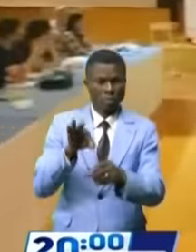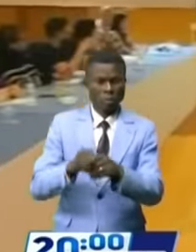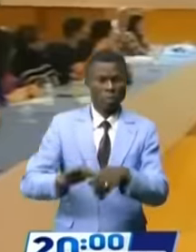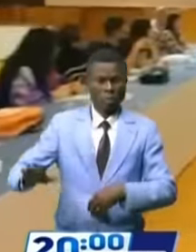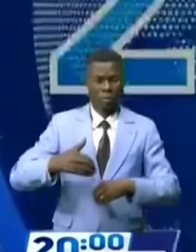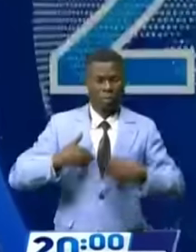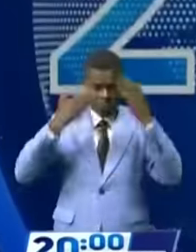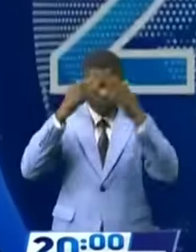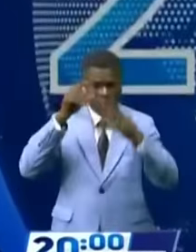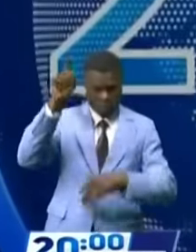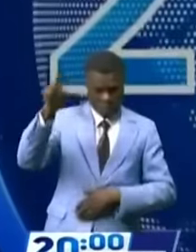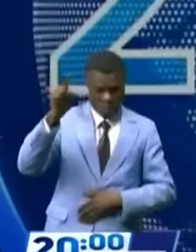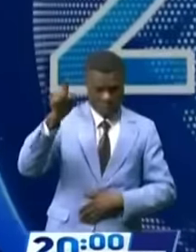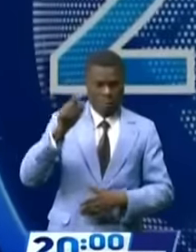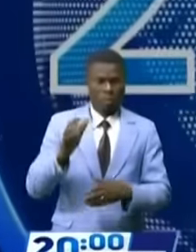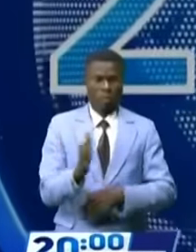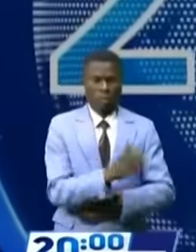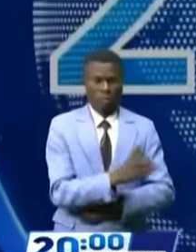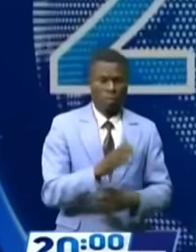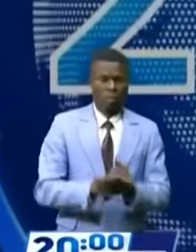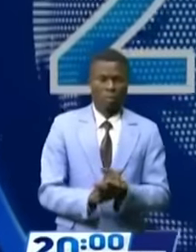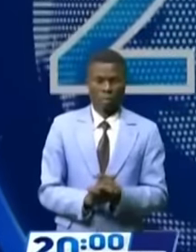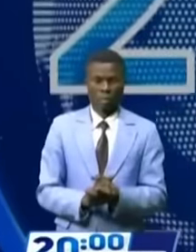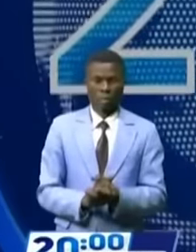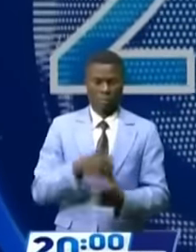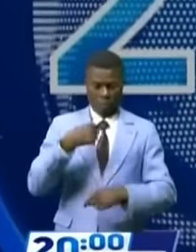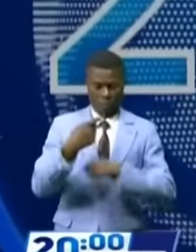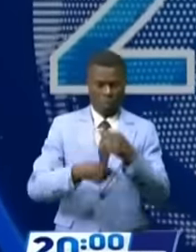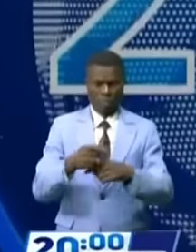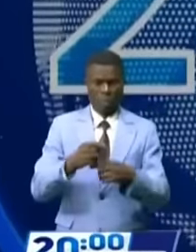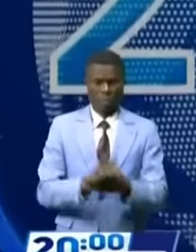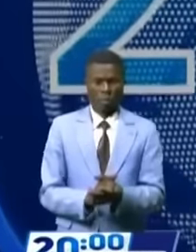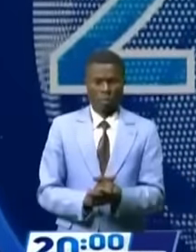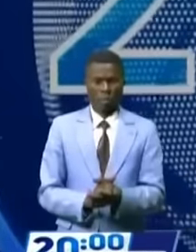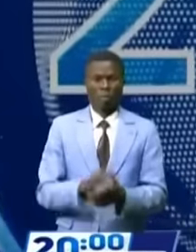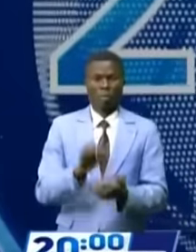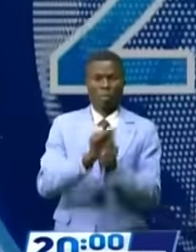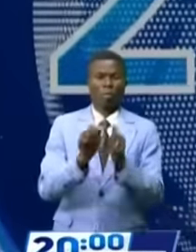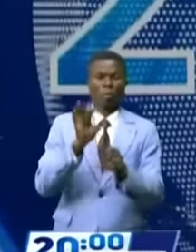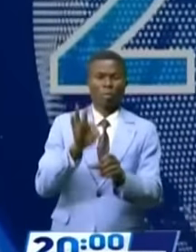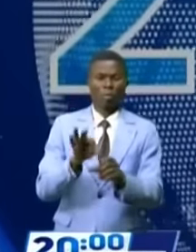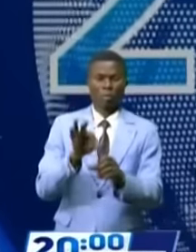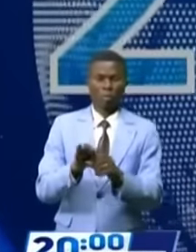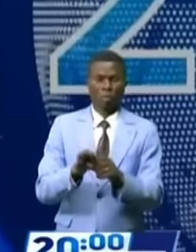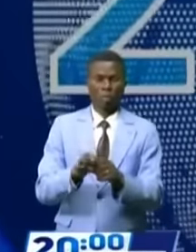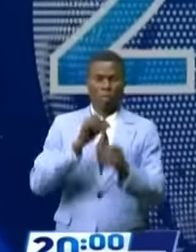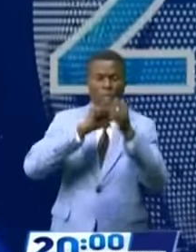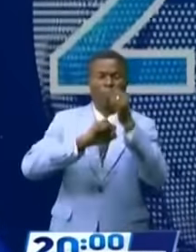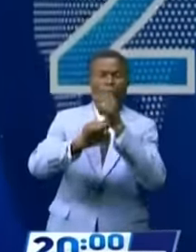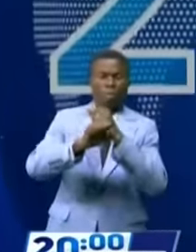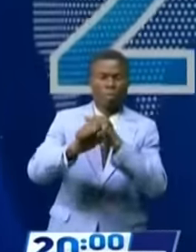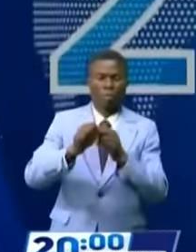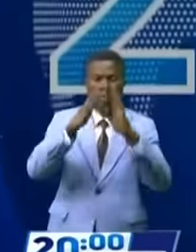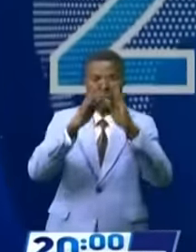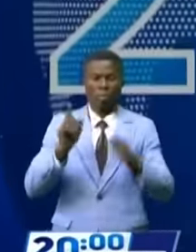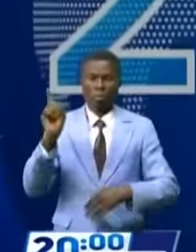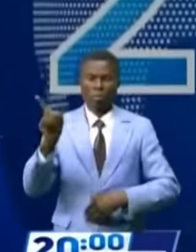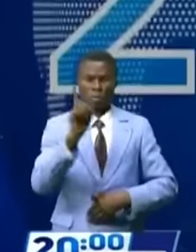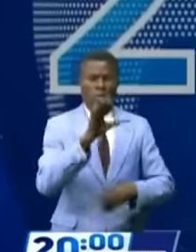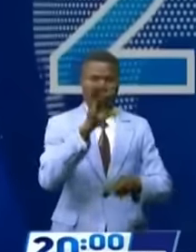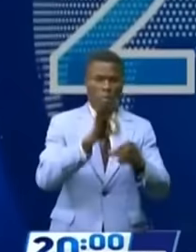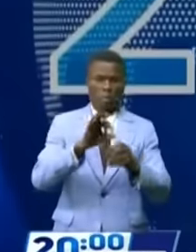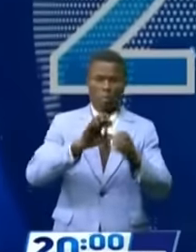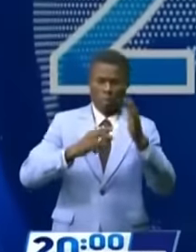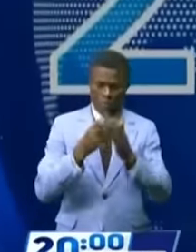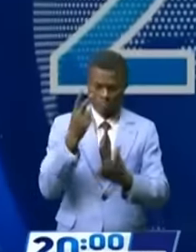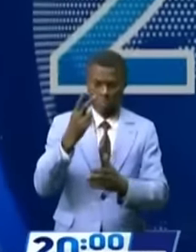électoral. Nous avons donc rouvert la rubrique élection de ce journal. Notez que la campagne porte à porte pour faire élire